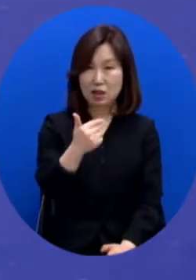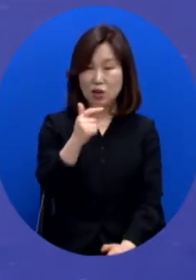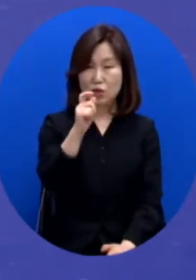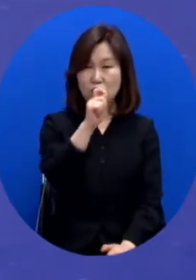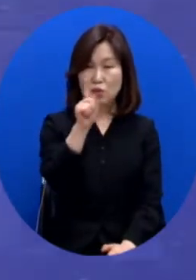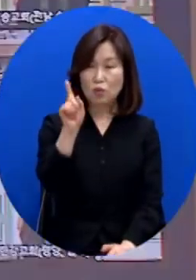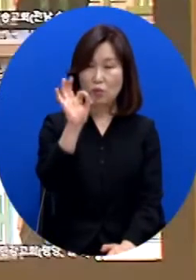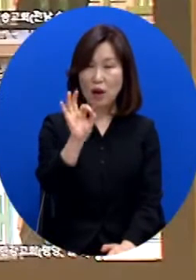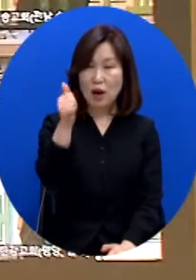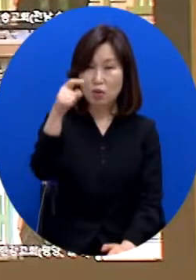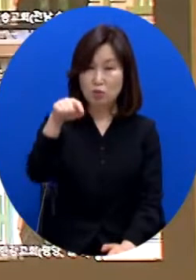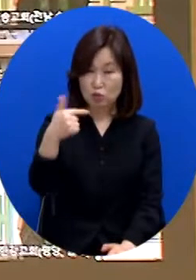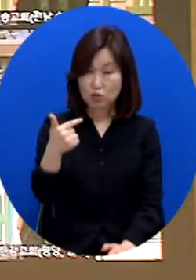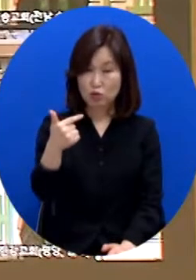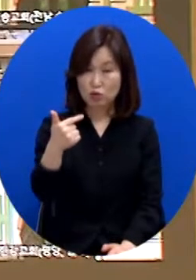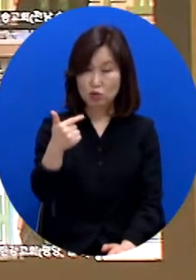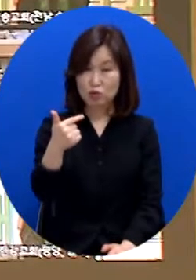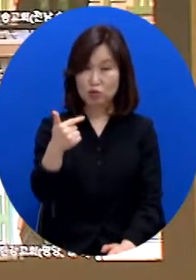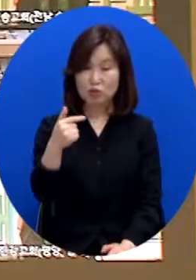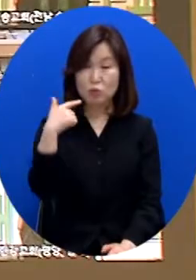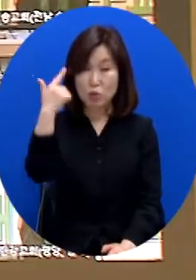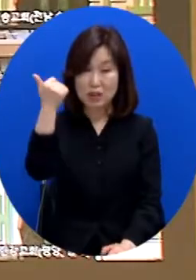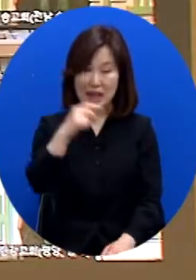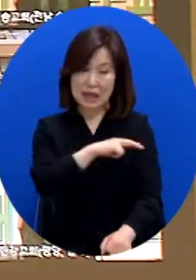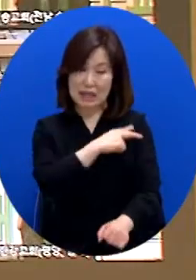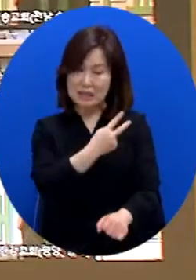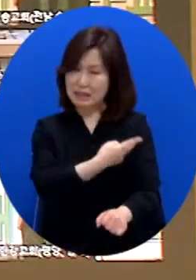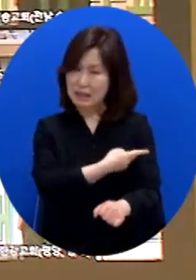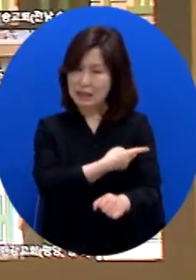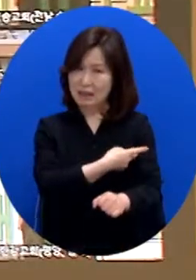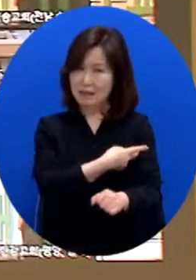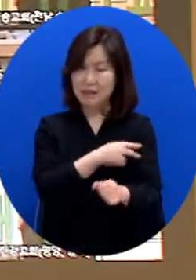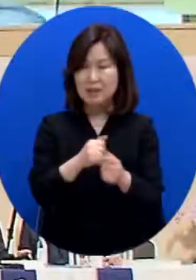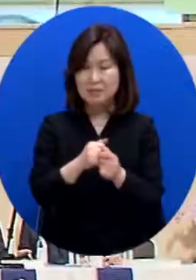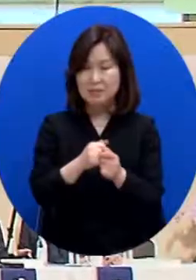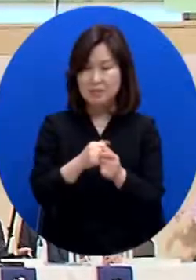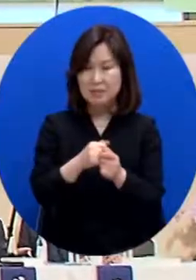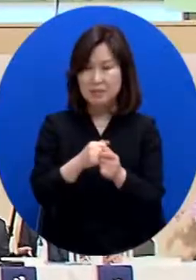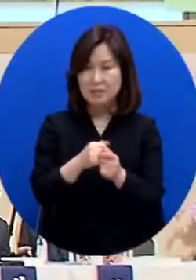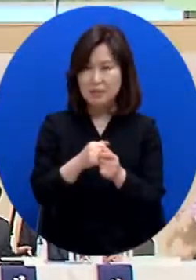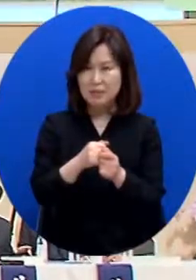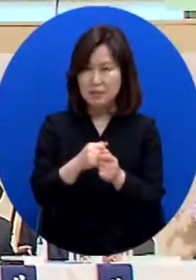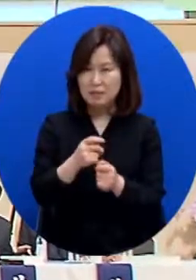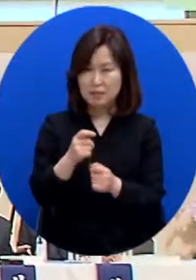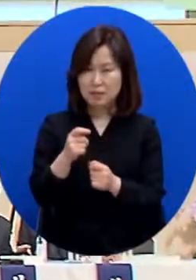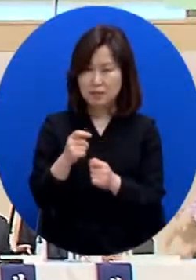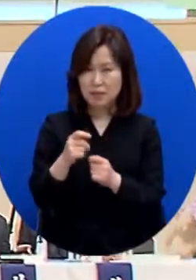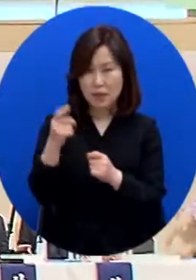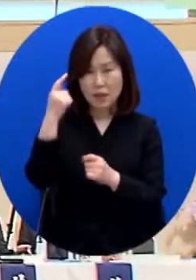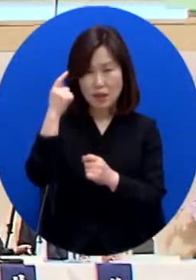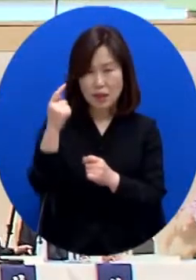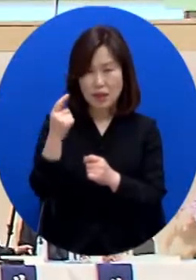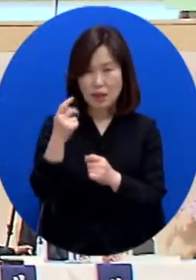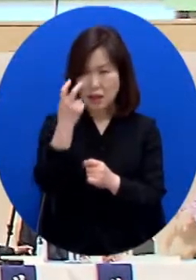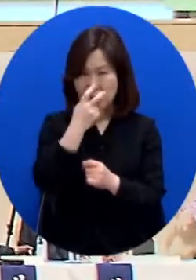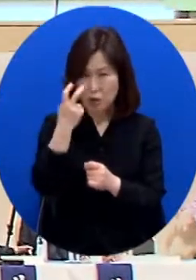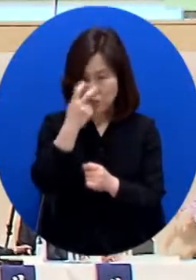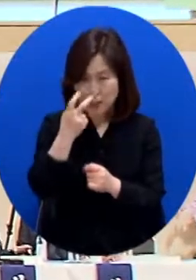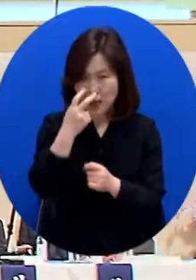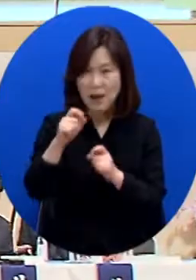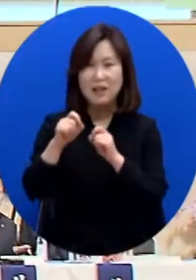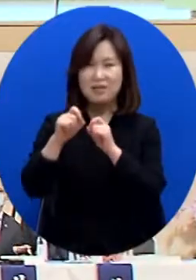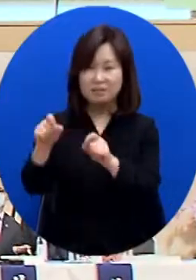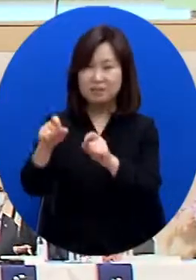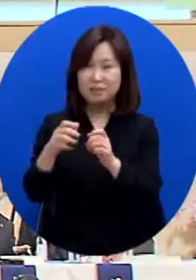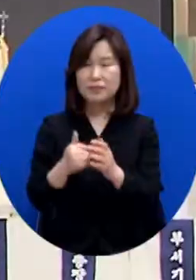했습니다 예장 통합 총회 이단 사이비 대책위원회 는 전광 목사 에 소속 교단인 예장